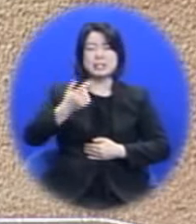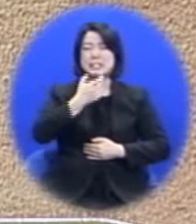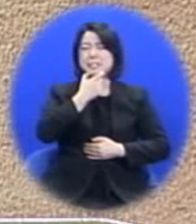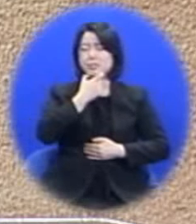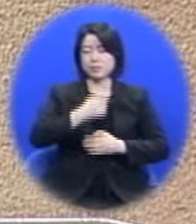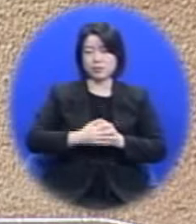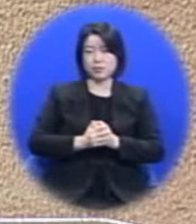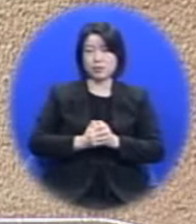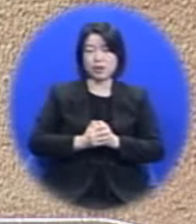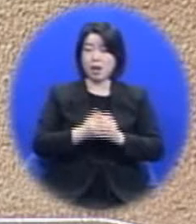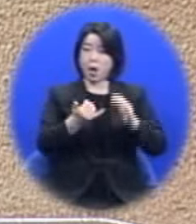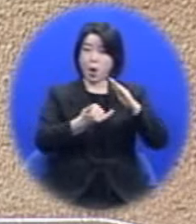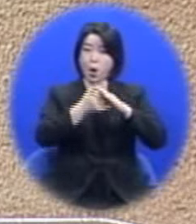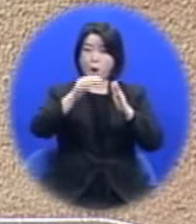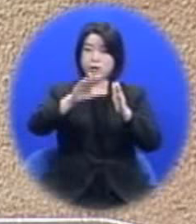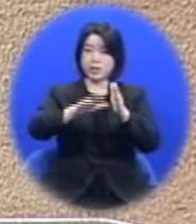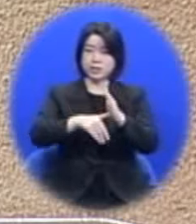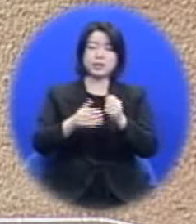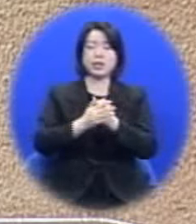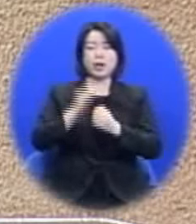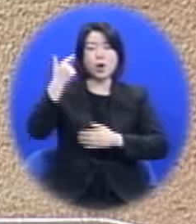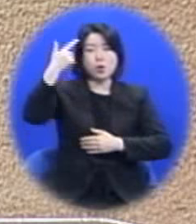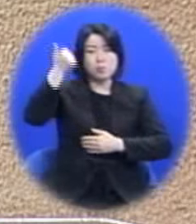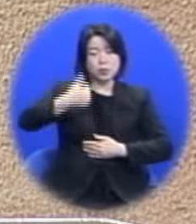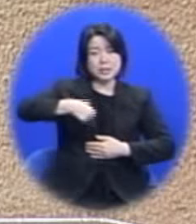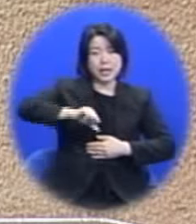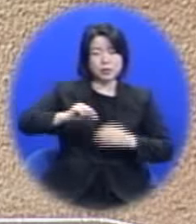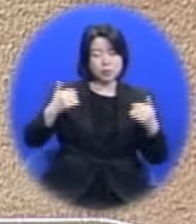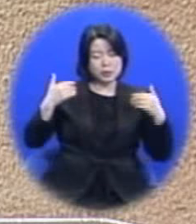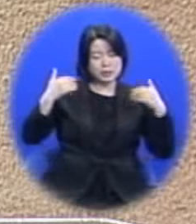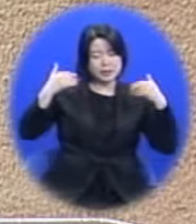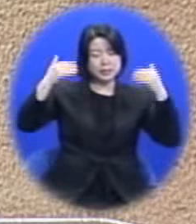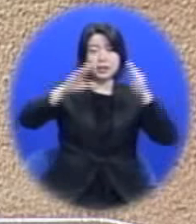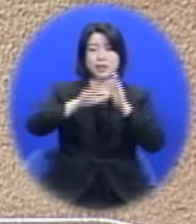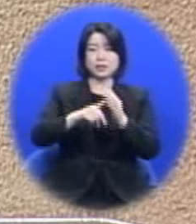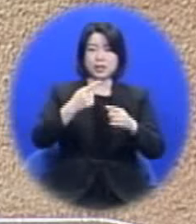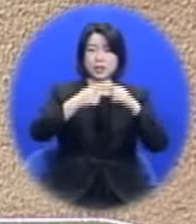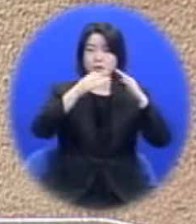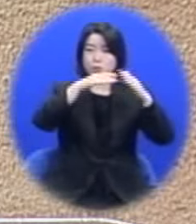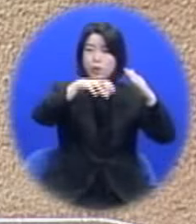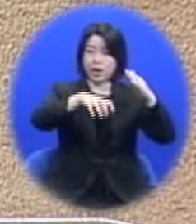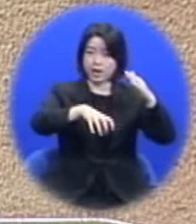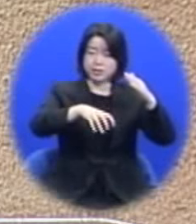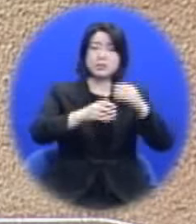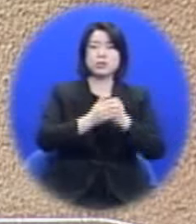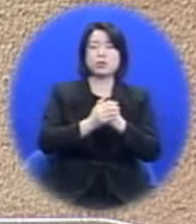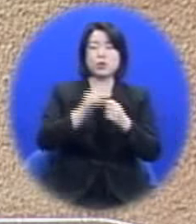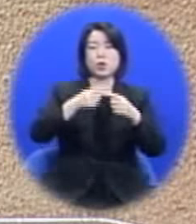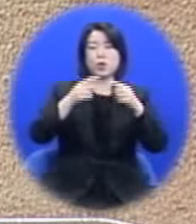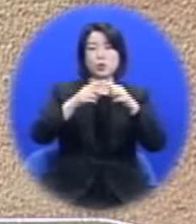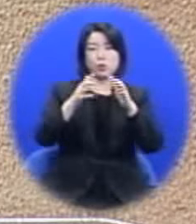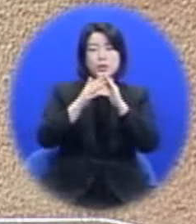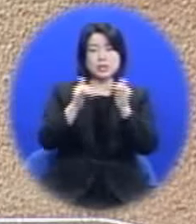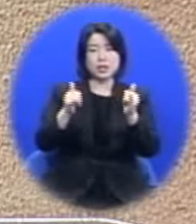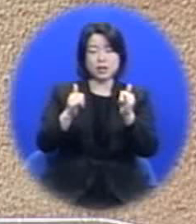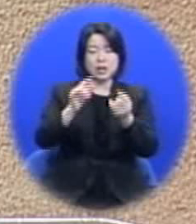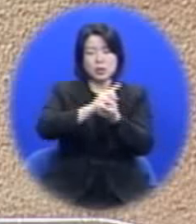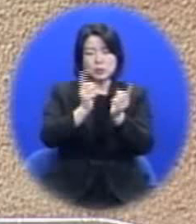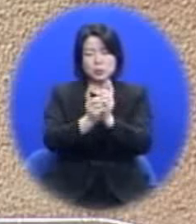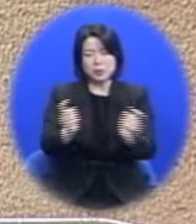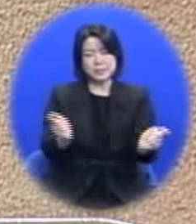싫었어요. 어린 시절 목사들로 자라면서 교회 안에서 교인들끼리 서로 싸우는